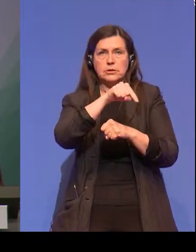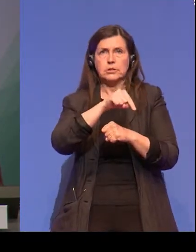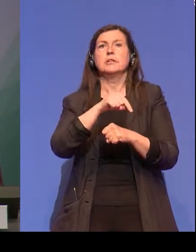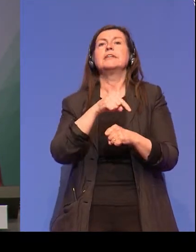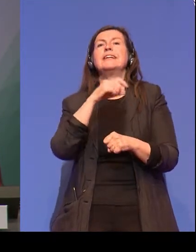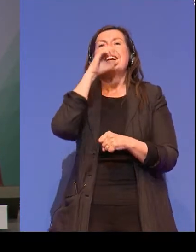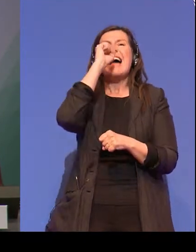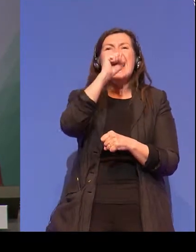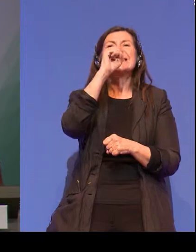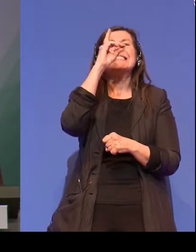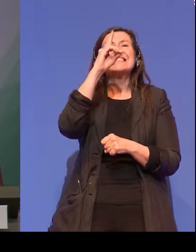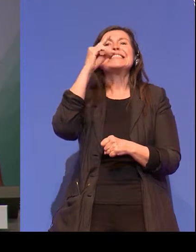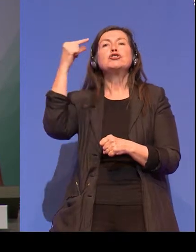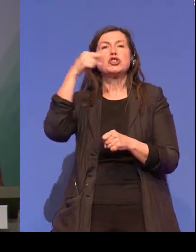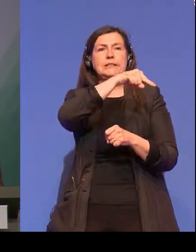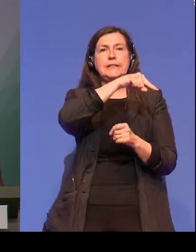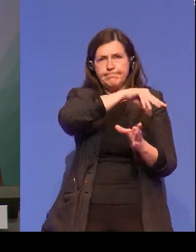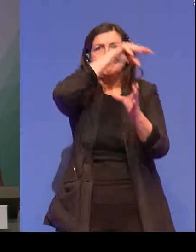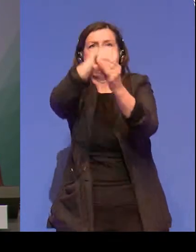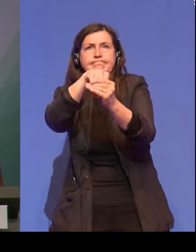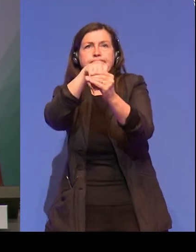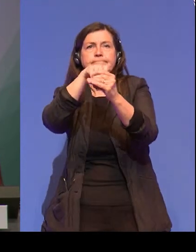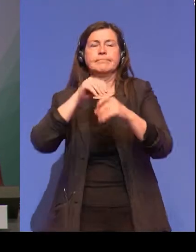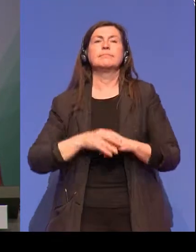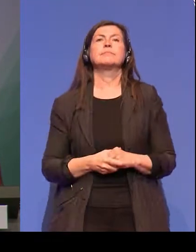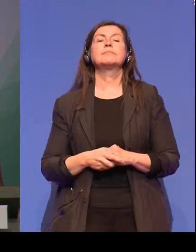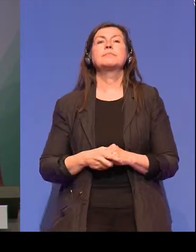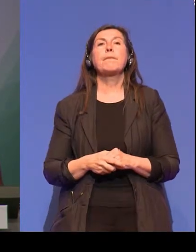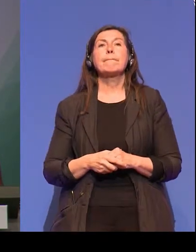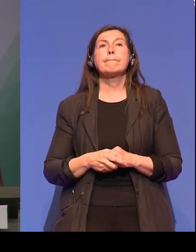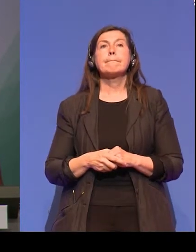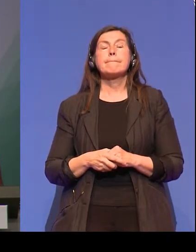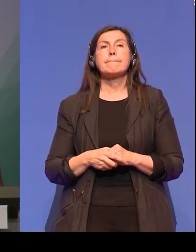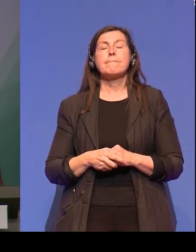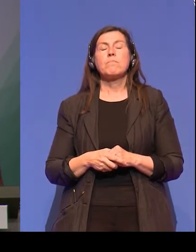Toutefois, le chemin à parcourir est encore long d'ici à